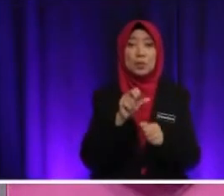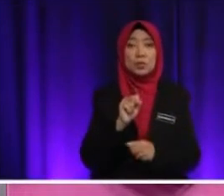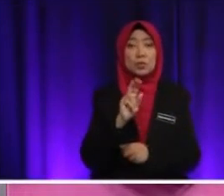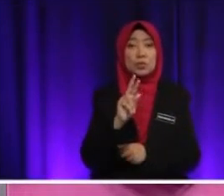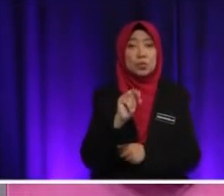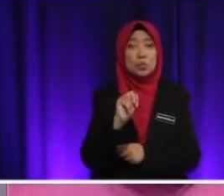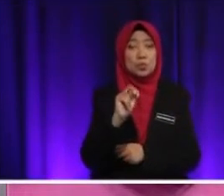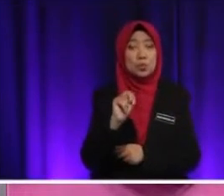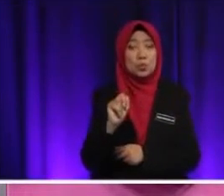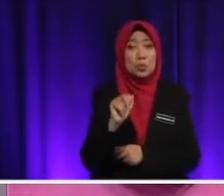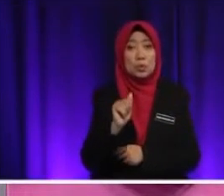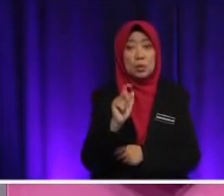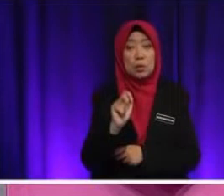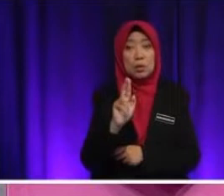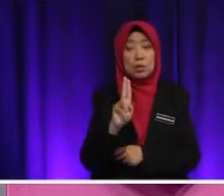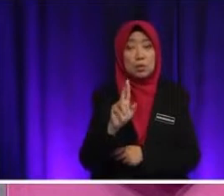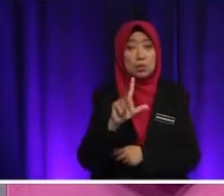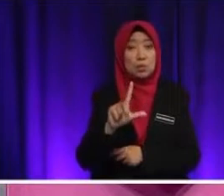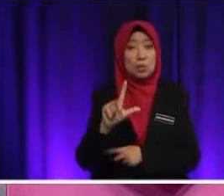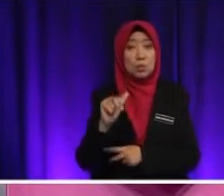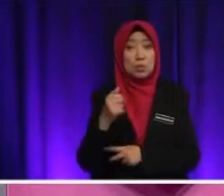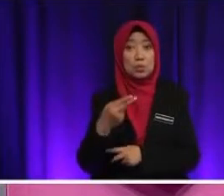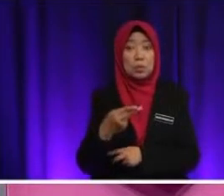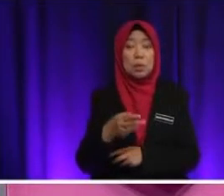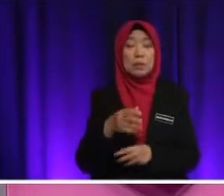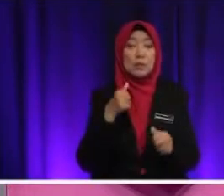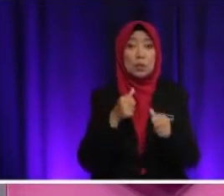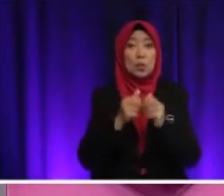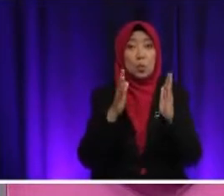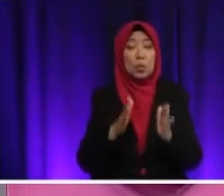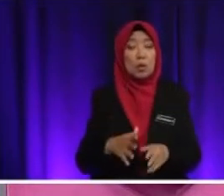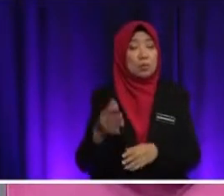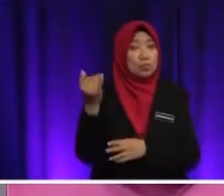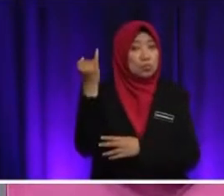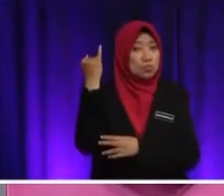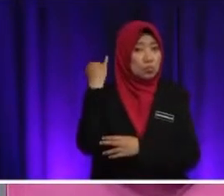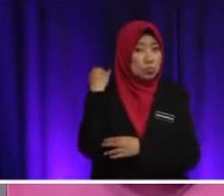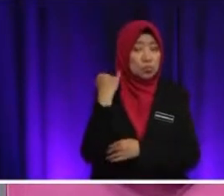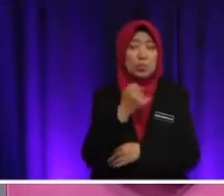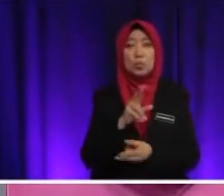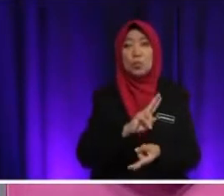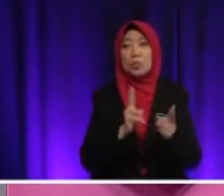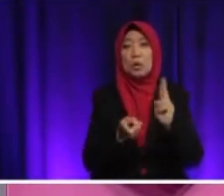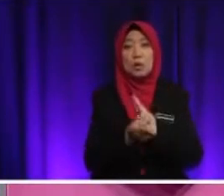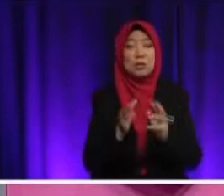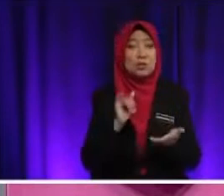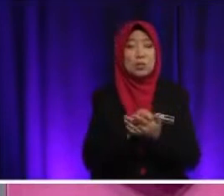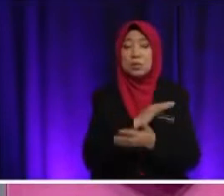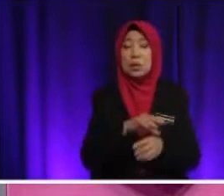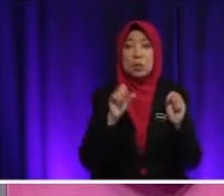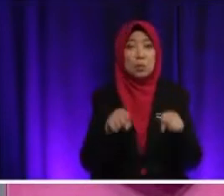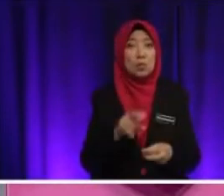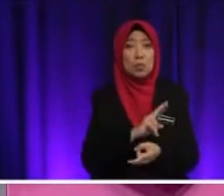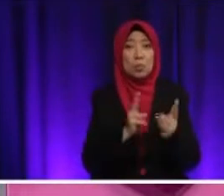kepada orang-orang yang telah lalu. Kamu tidak akan dapat mendapati perubahan pada sunnatullah itu. Ustaz, saya nak ubah sejarah